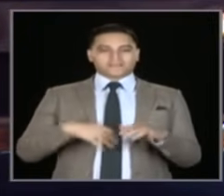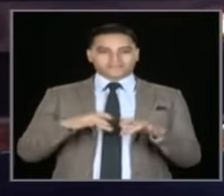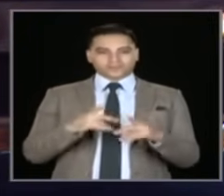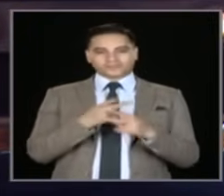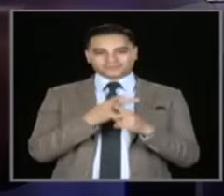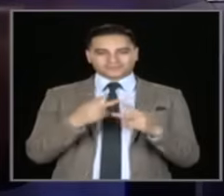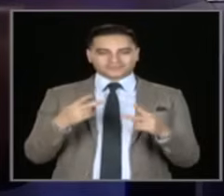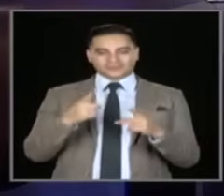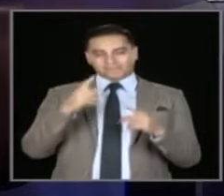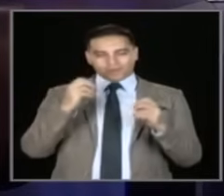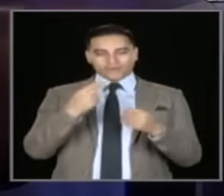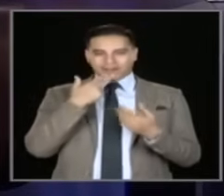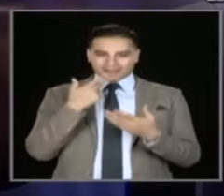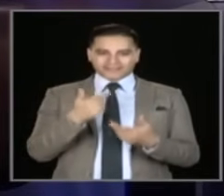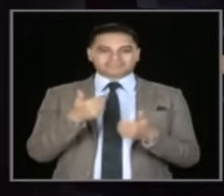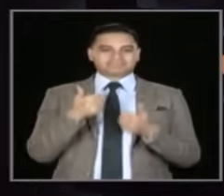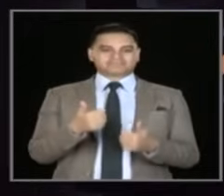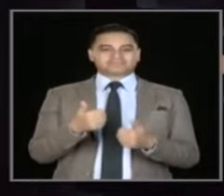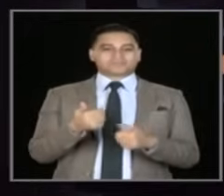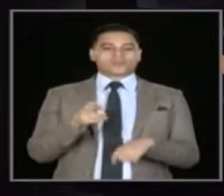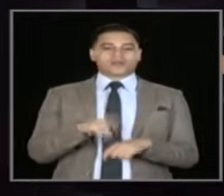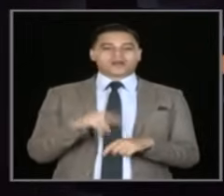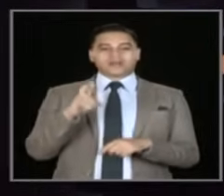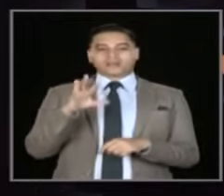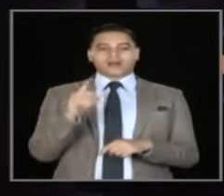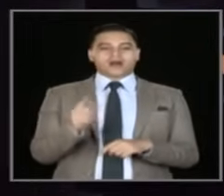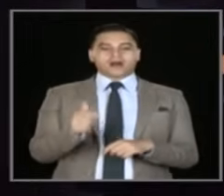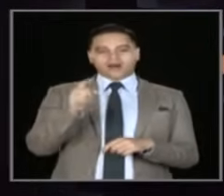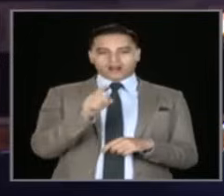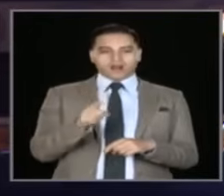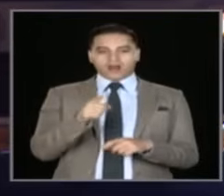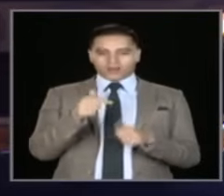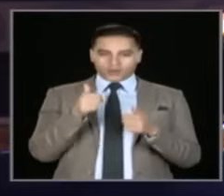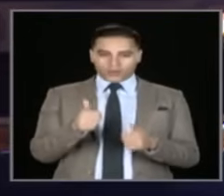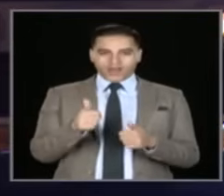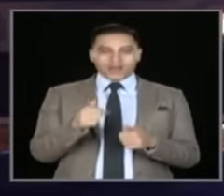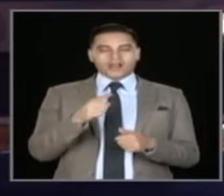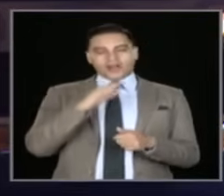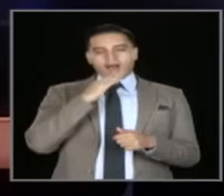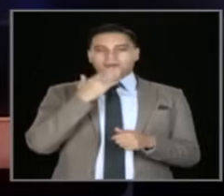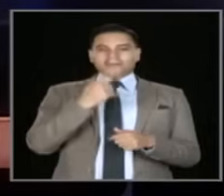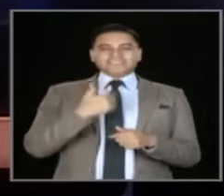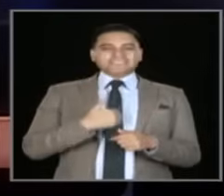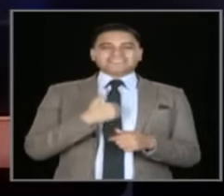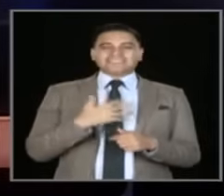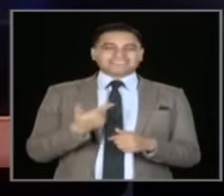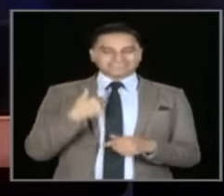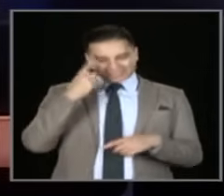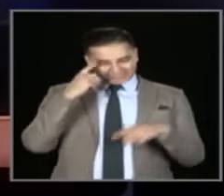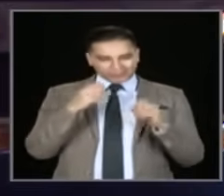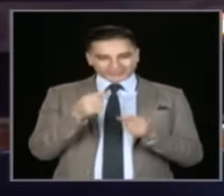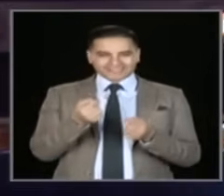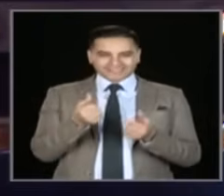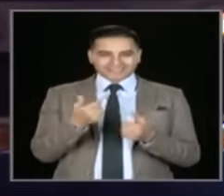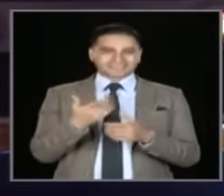مهم جدا، ربنا يوفقك. امين يا رب. زهراء ازيك يا زهراء؟ الحمد لله تمام. ايه رايك؟ حاسه بايه؟ متوتره شويه النهارده.